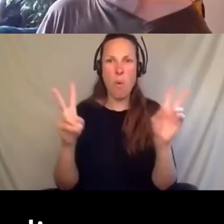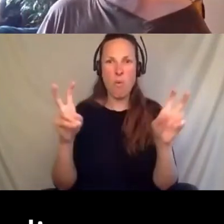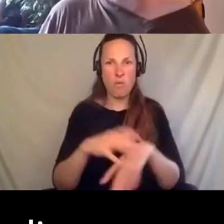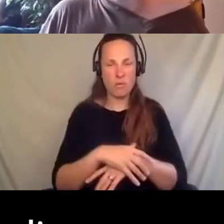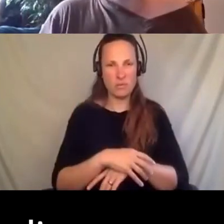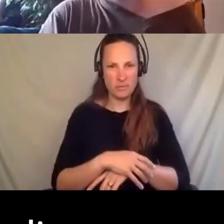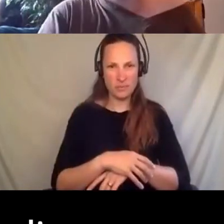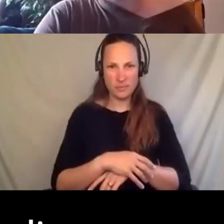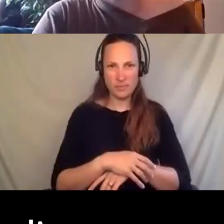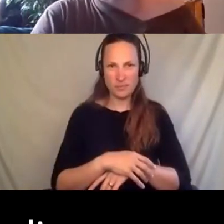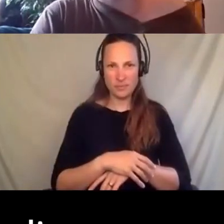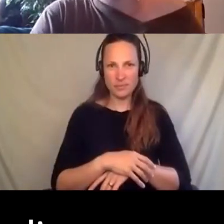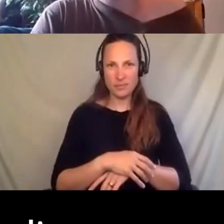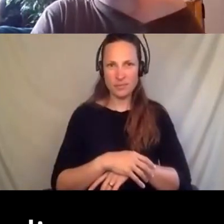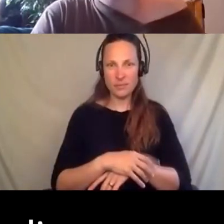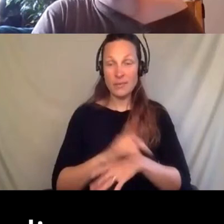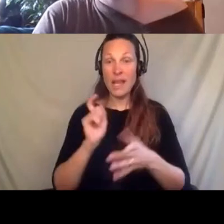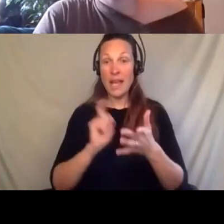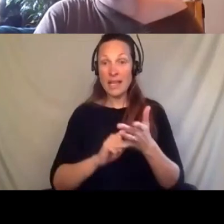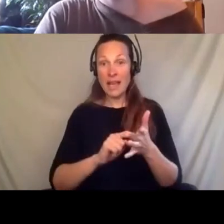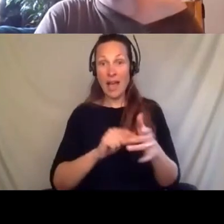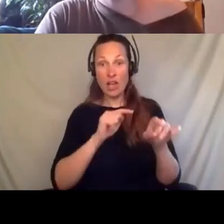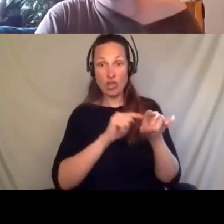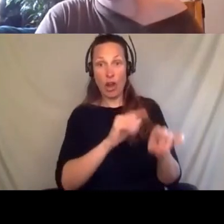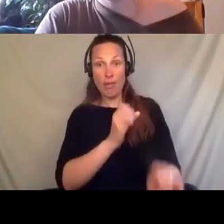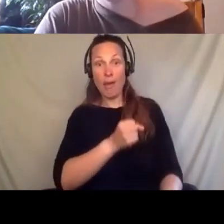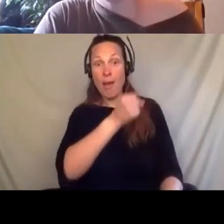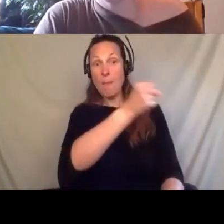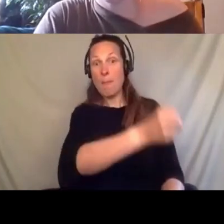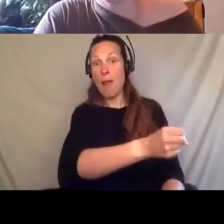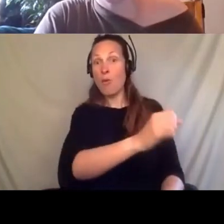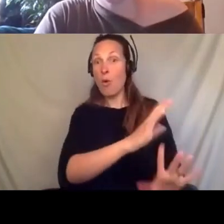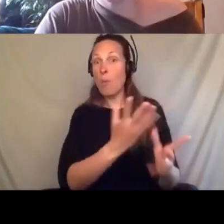Et maintenant, quand on l'intègre au jardin,